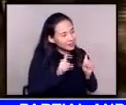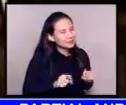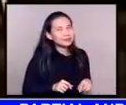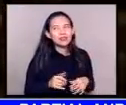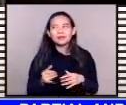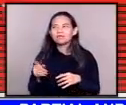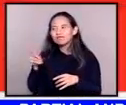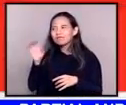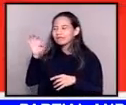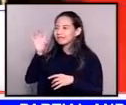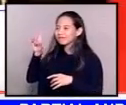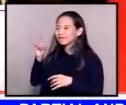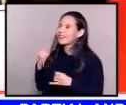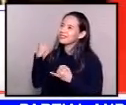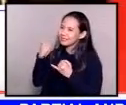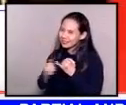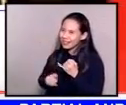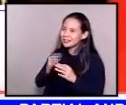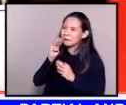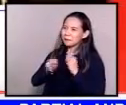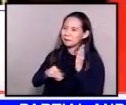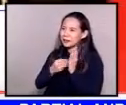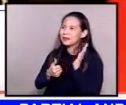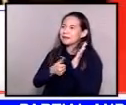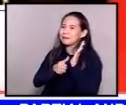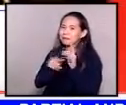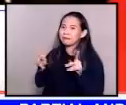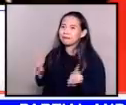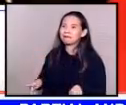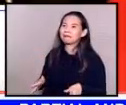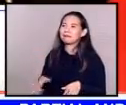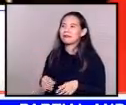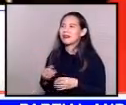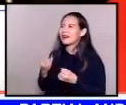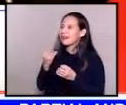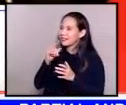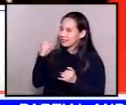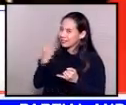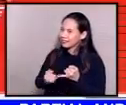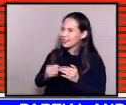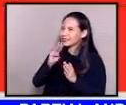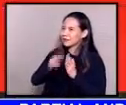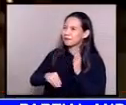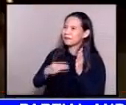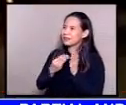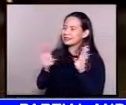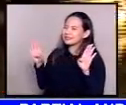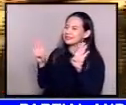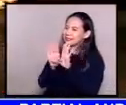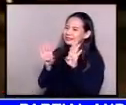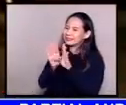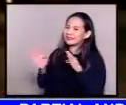Ito nga, Ed, ano, last-minute voters. Sa huling mga ilang minuto ng pagsasara ng mga polling